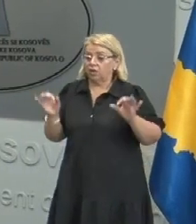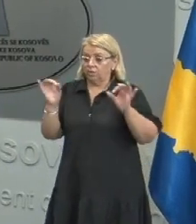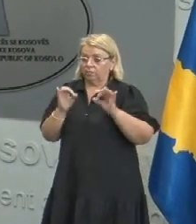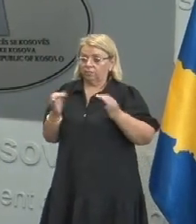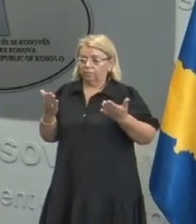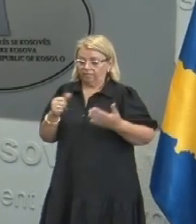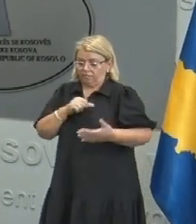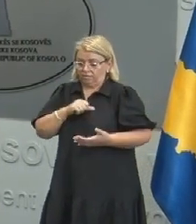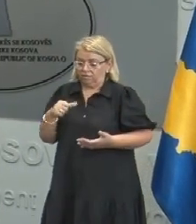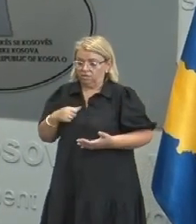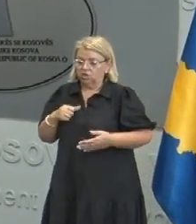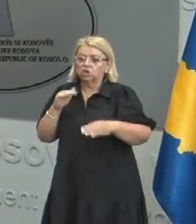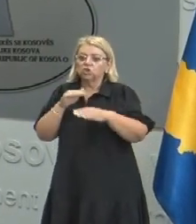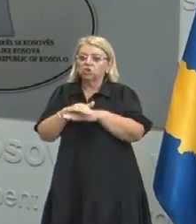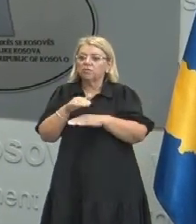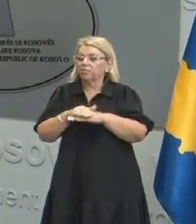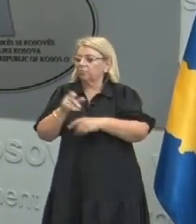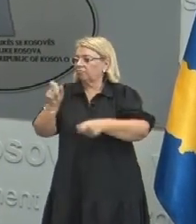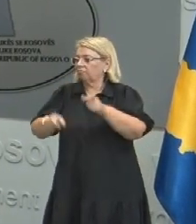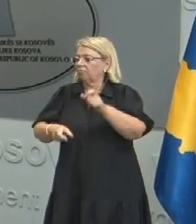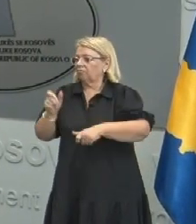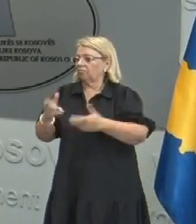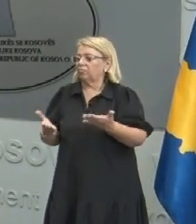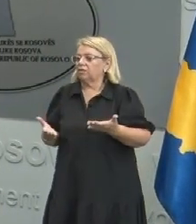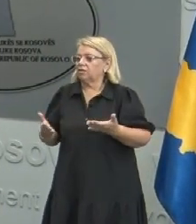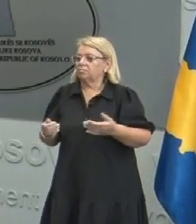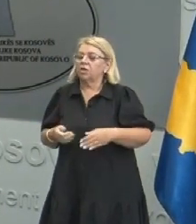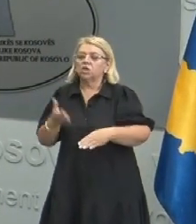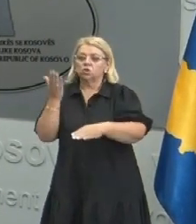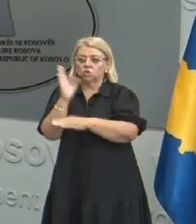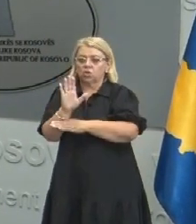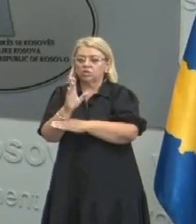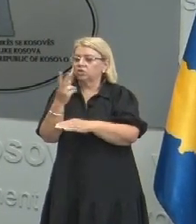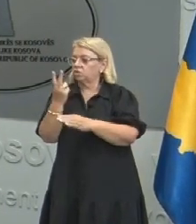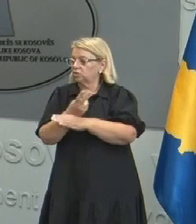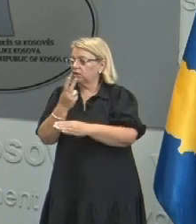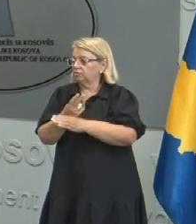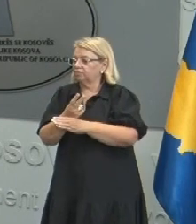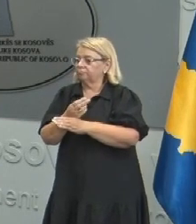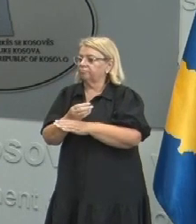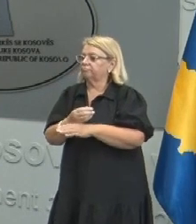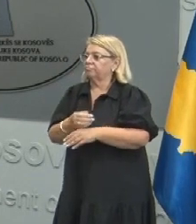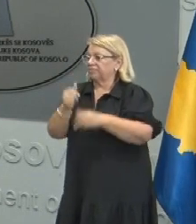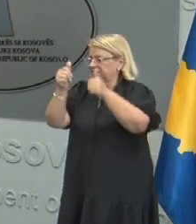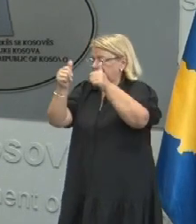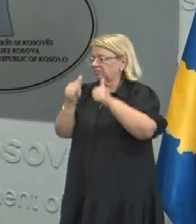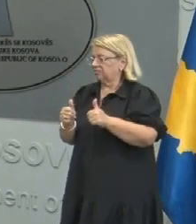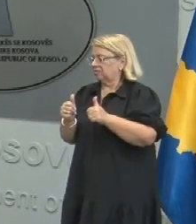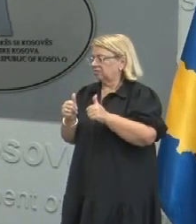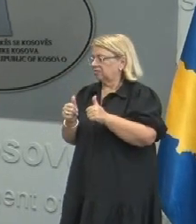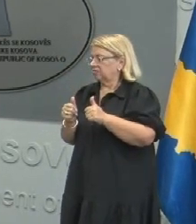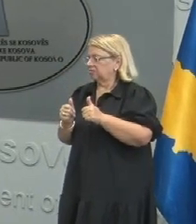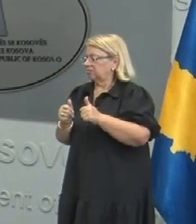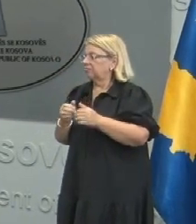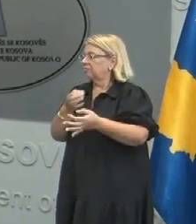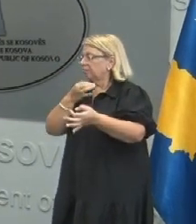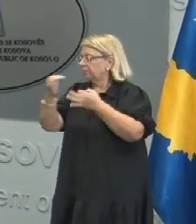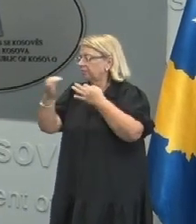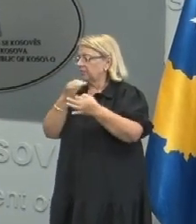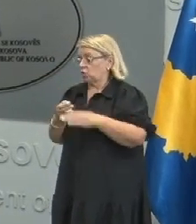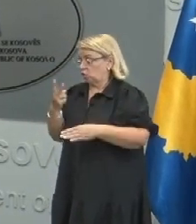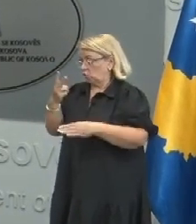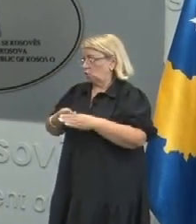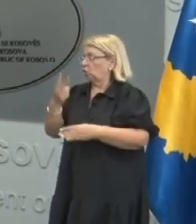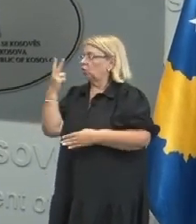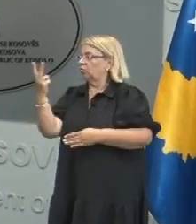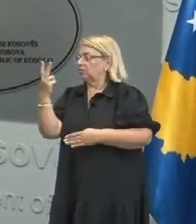shërbyset civil, por edhe për zyrtarët publik, kur ai të del në konsultime publike. Me këto dy ligje, për herë të parë po vendosim rregull, strukturë